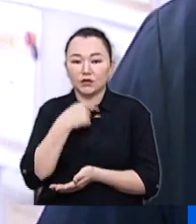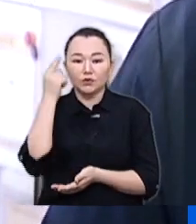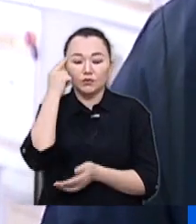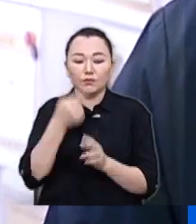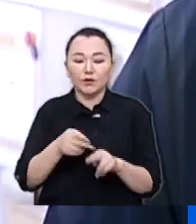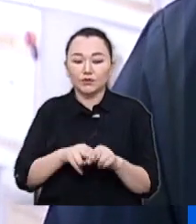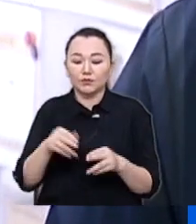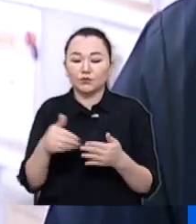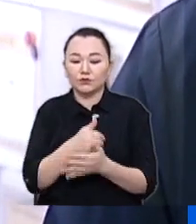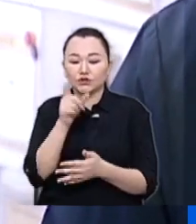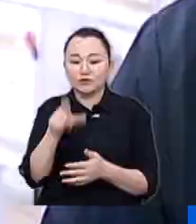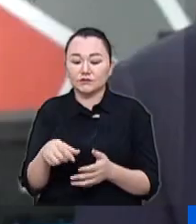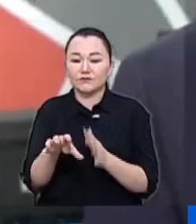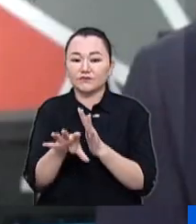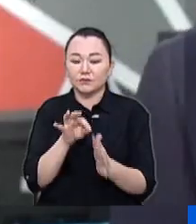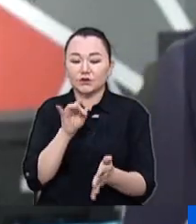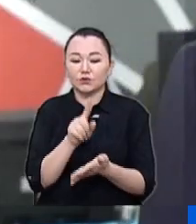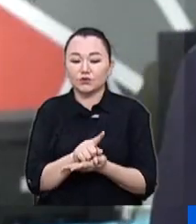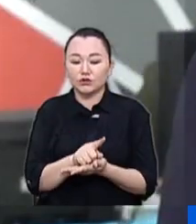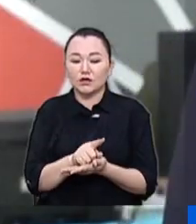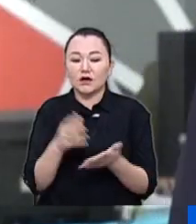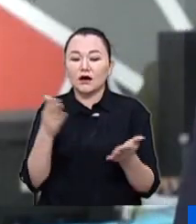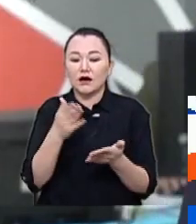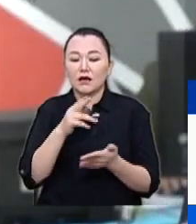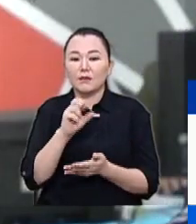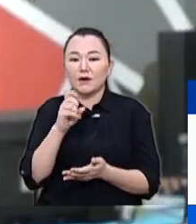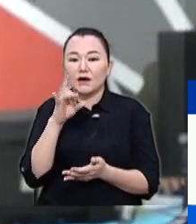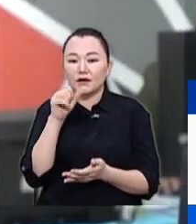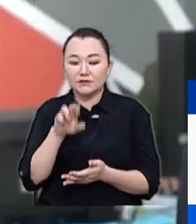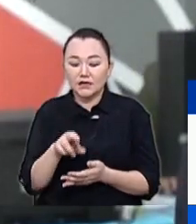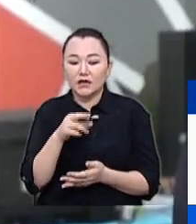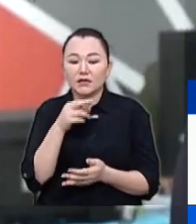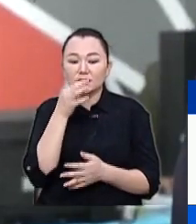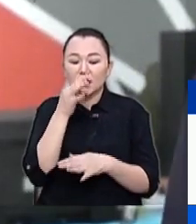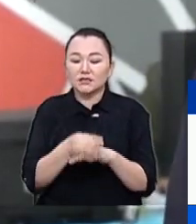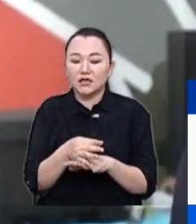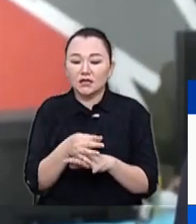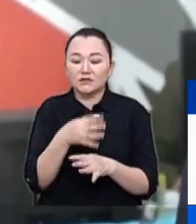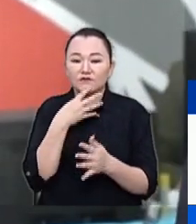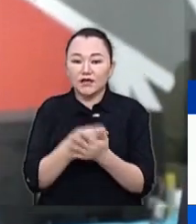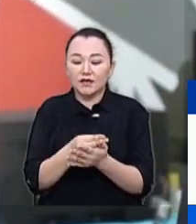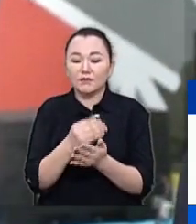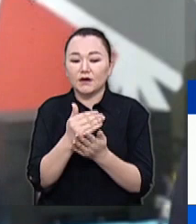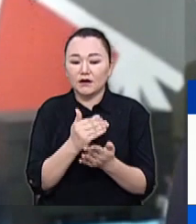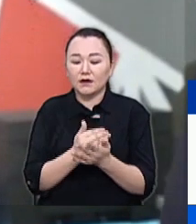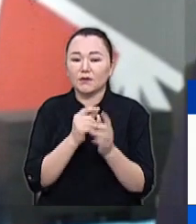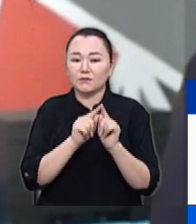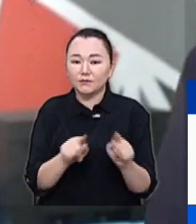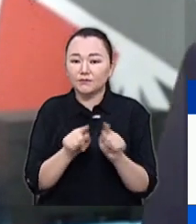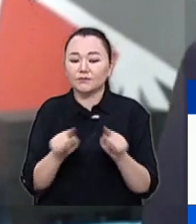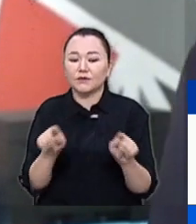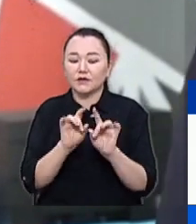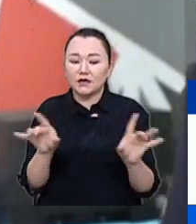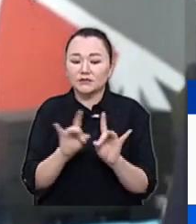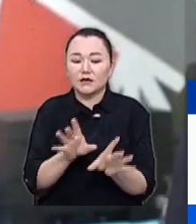біз жаңа адамдарды сайлауымыз керекпіз. Қандай партия жобасын айтты ғой, бұлар енді жаңа бағдарламасын айтты. Соған дауыс